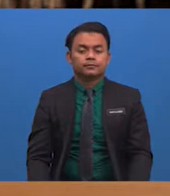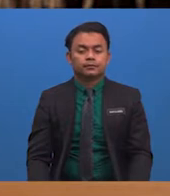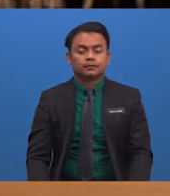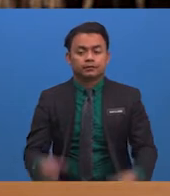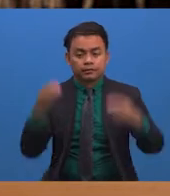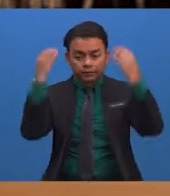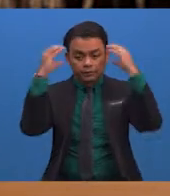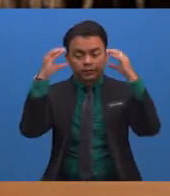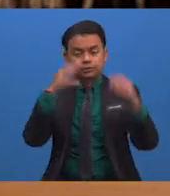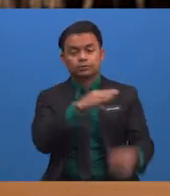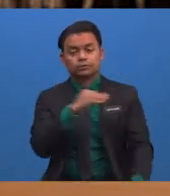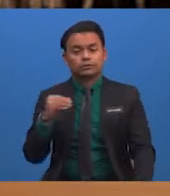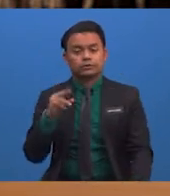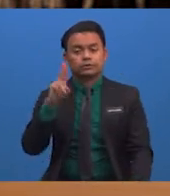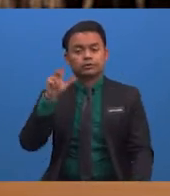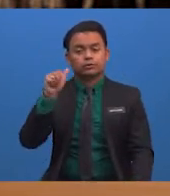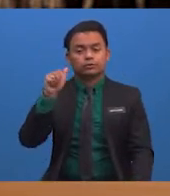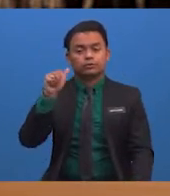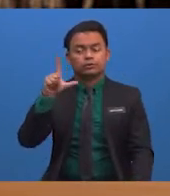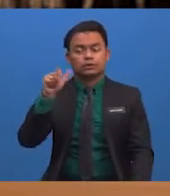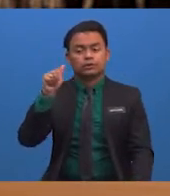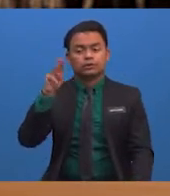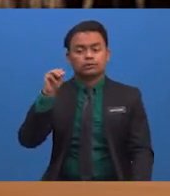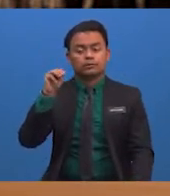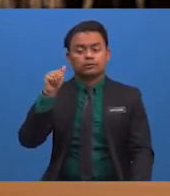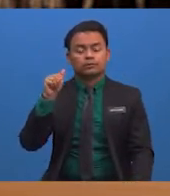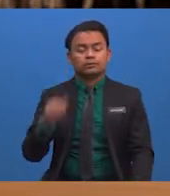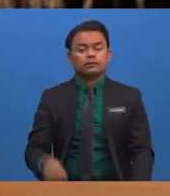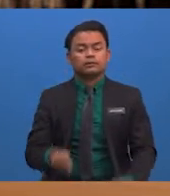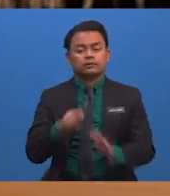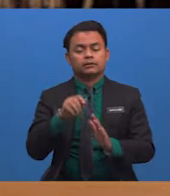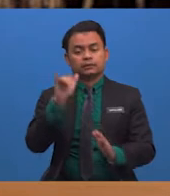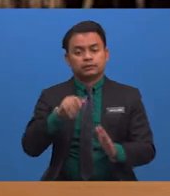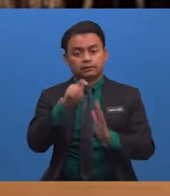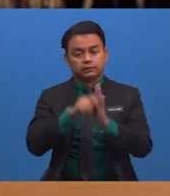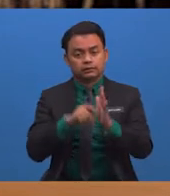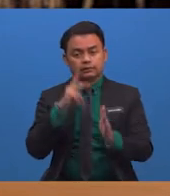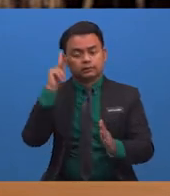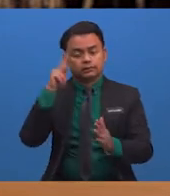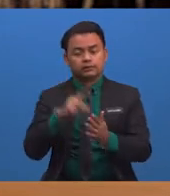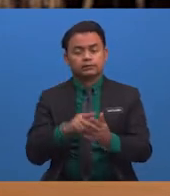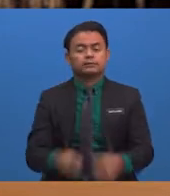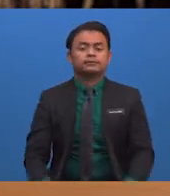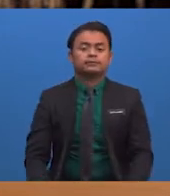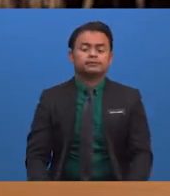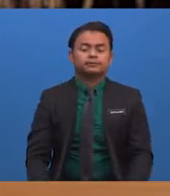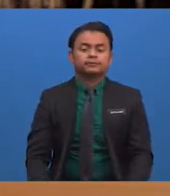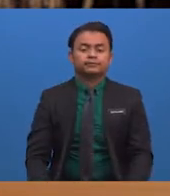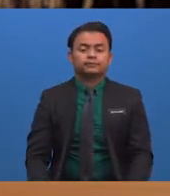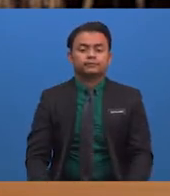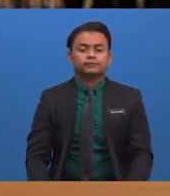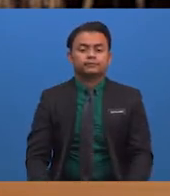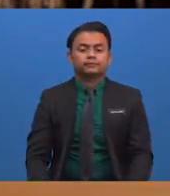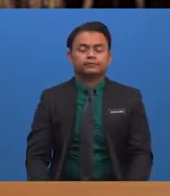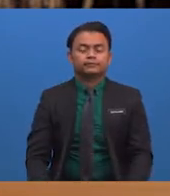dan ulama terkenal ialah Al-Kindi, Al-Farabi, Imam Empat Mazhab,